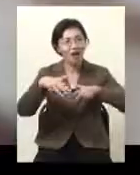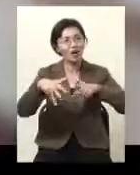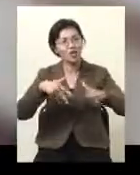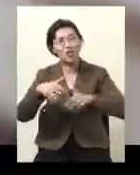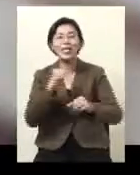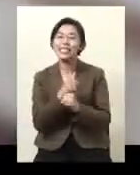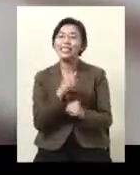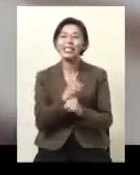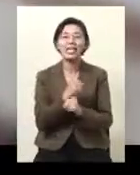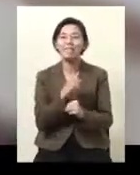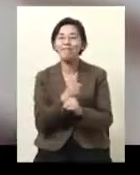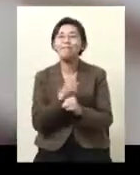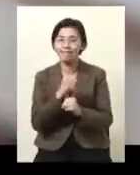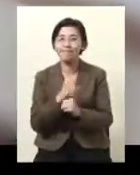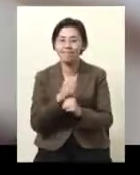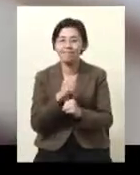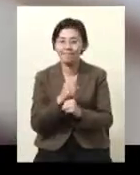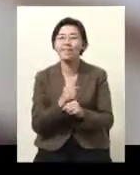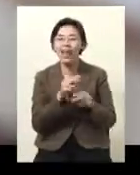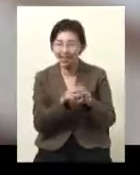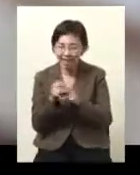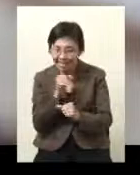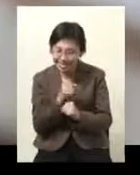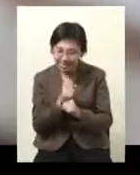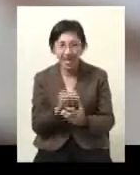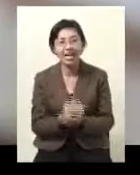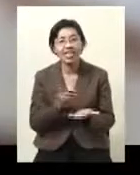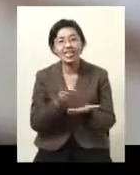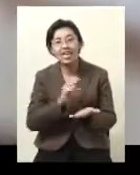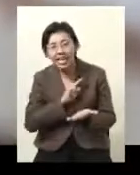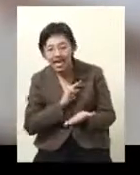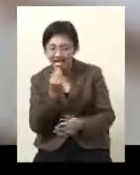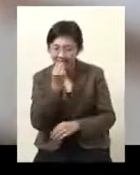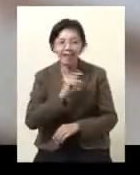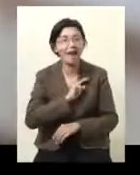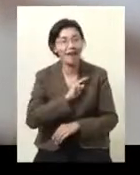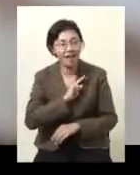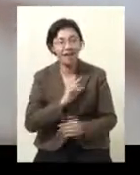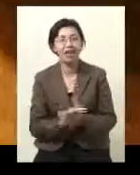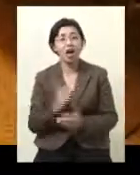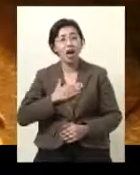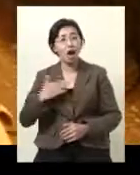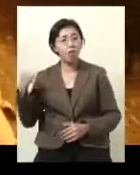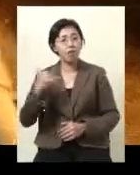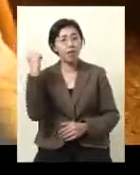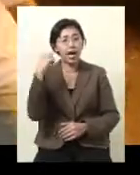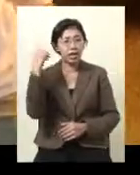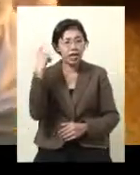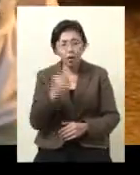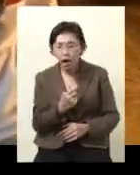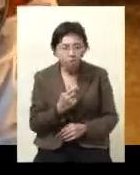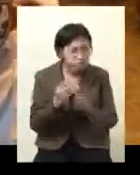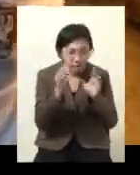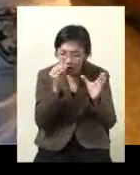ารที่ชาวบ้านในพื้นที่นั้นๆนะทำเองนะซื้อเองกินเองนะเราเป็น